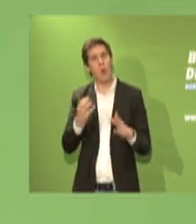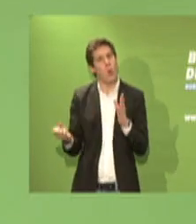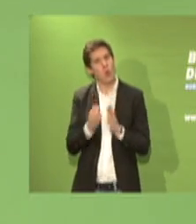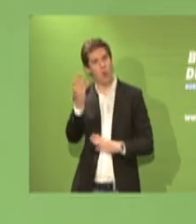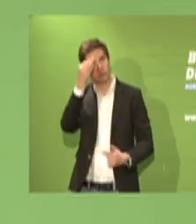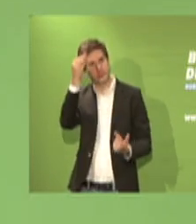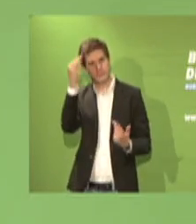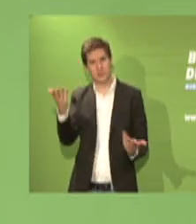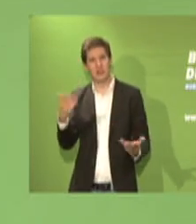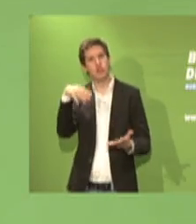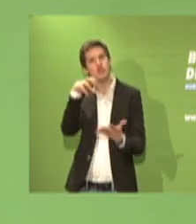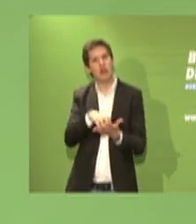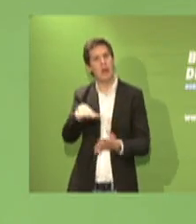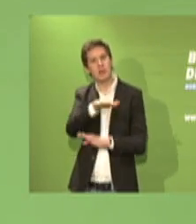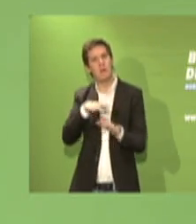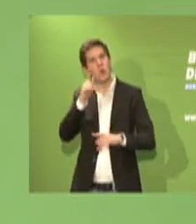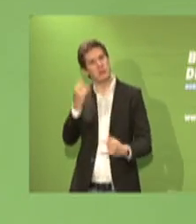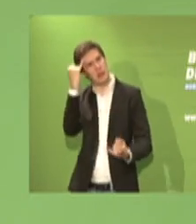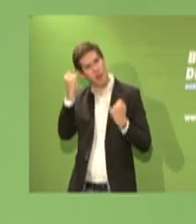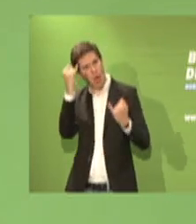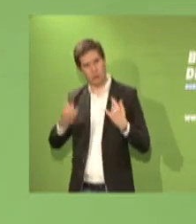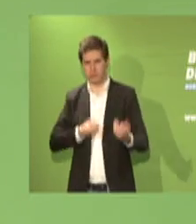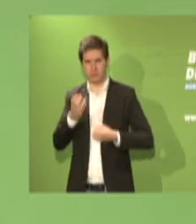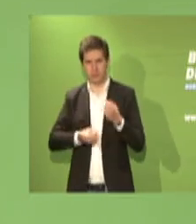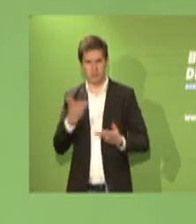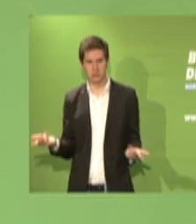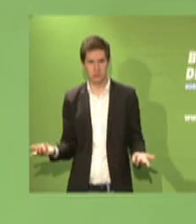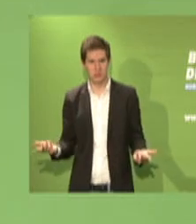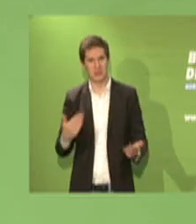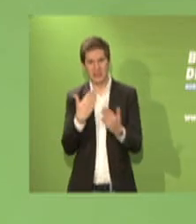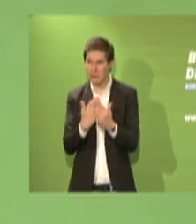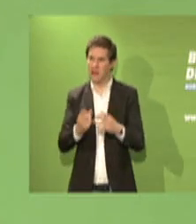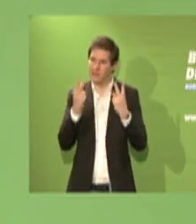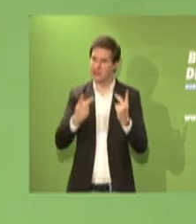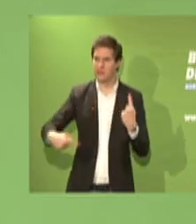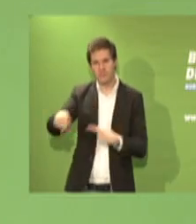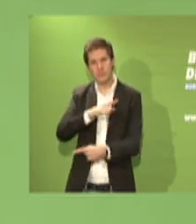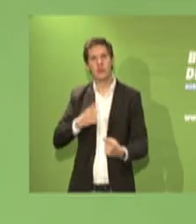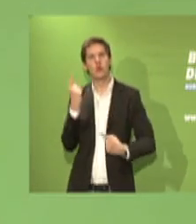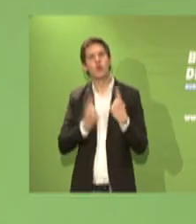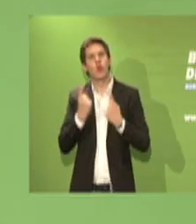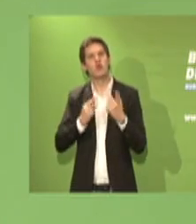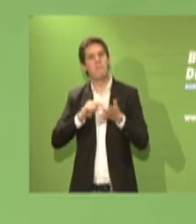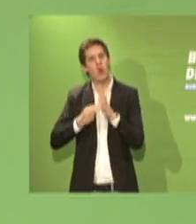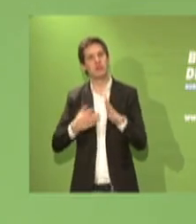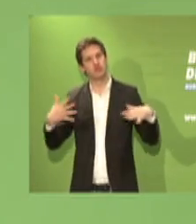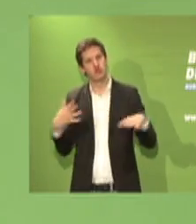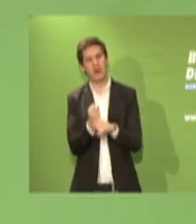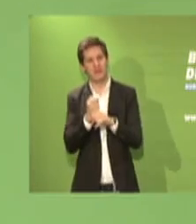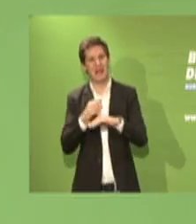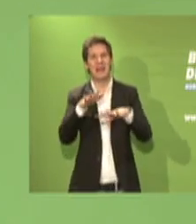städtische Ideenvielfalt. Und ich erwarte, dass wir mit grüner Politik darauf einwirken, dass